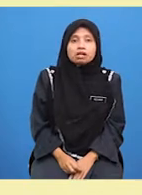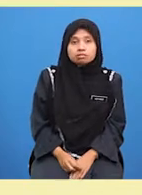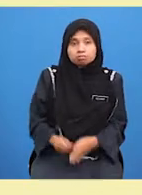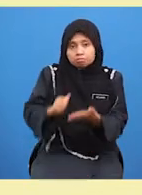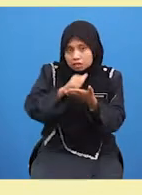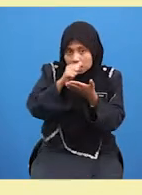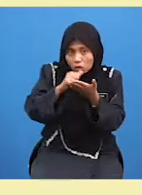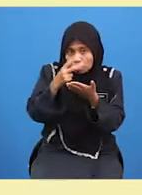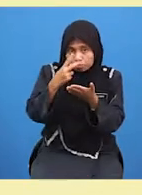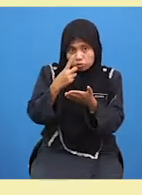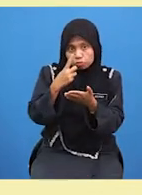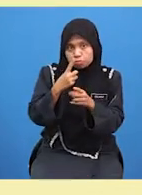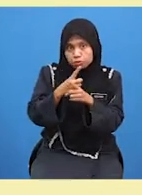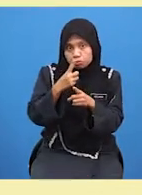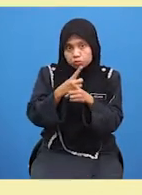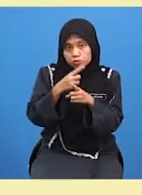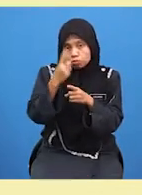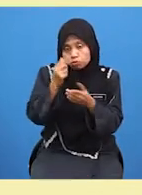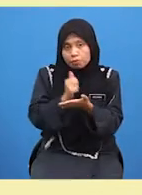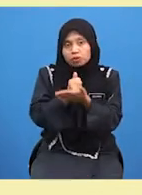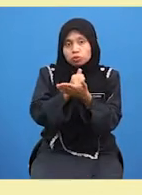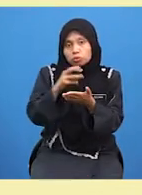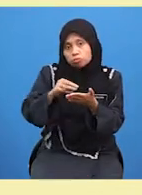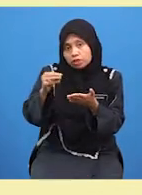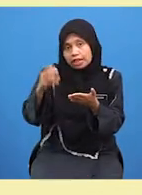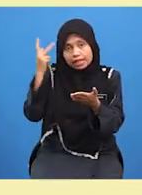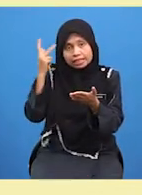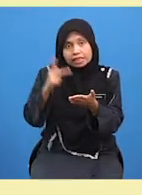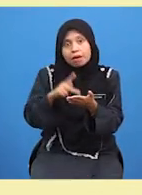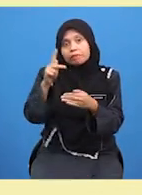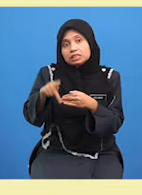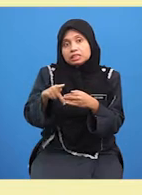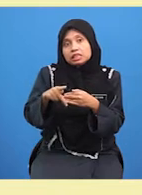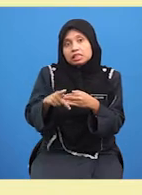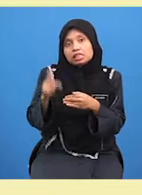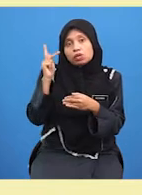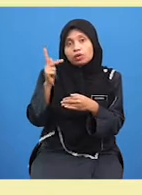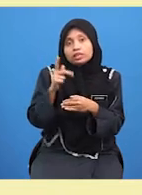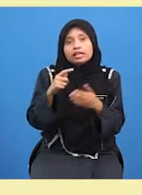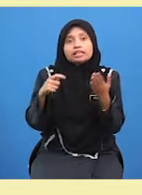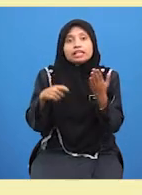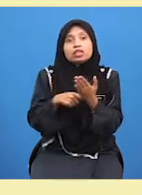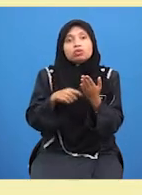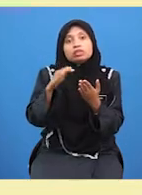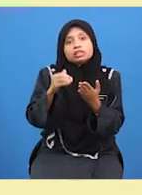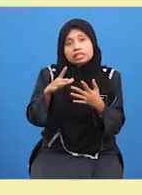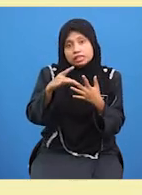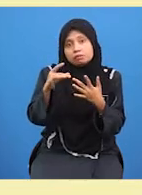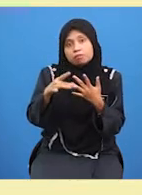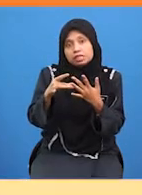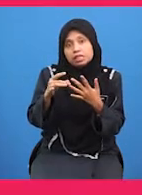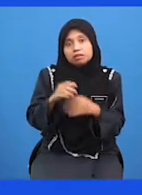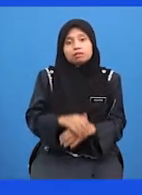Analisis komponen yang dibuat akan dapat membantu murid dalam mengenal pasti kekuatan teknologi yang dipilih.